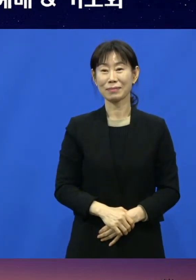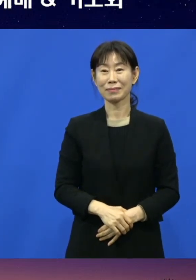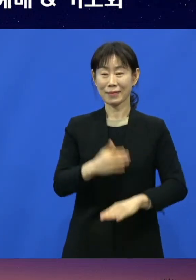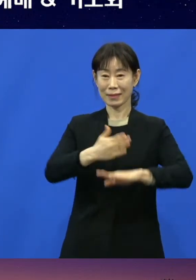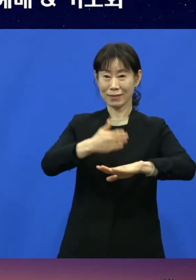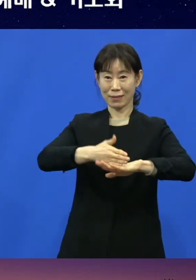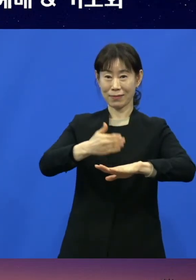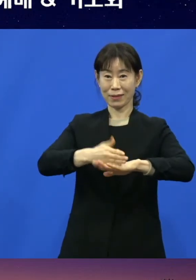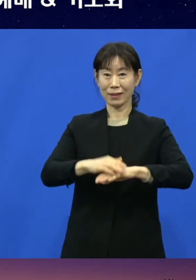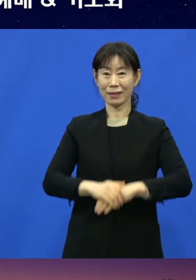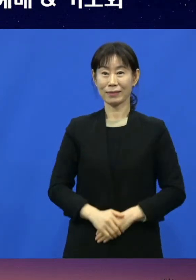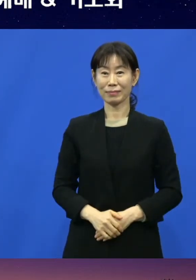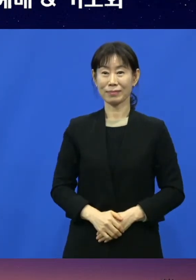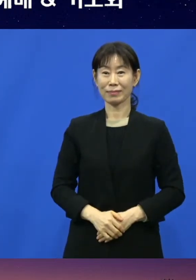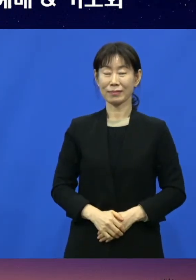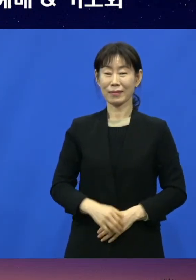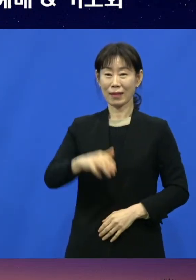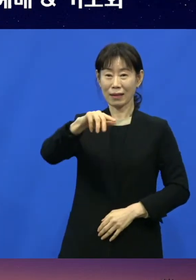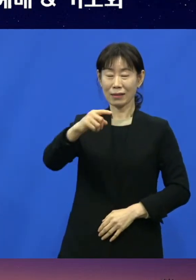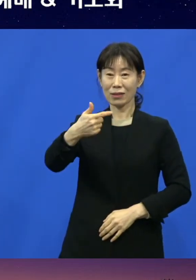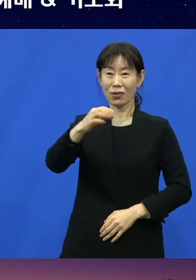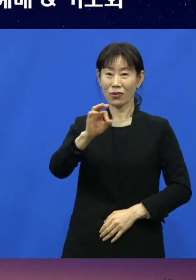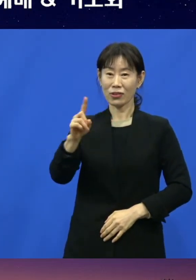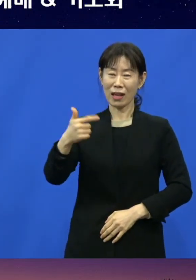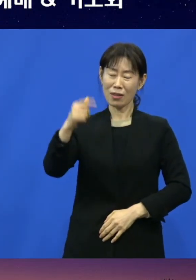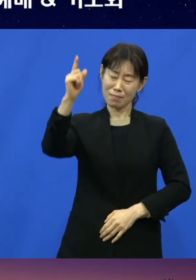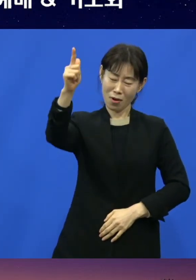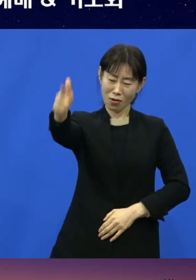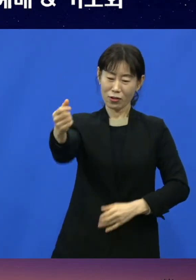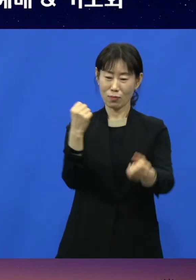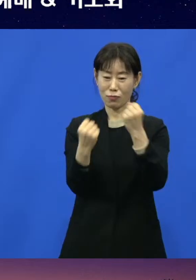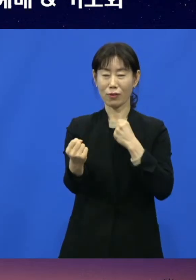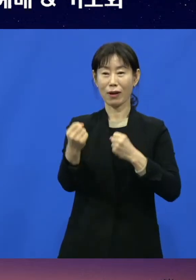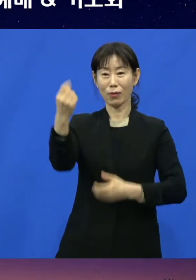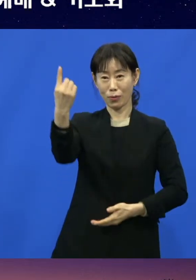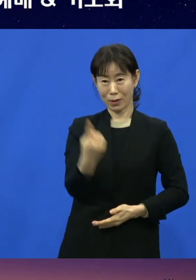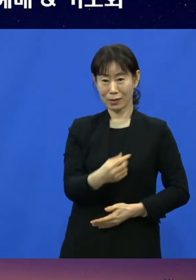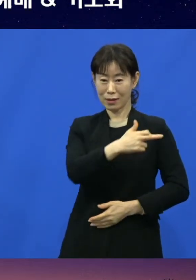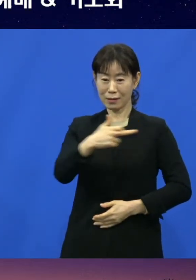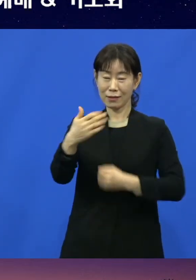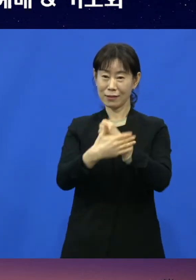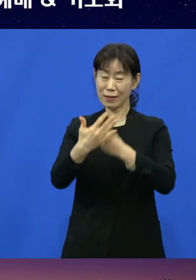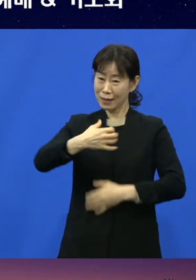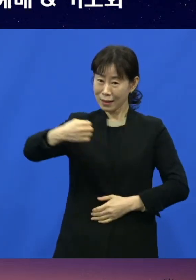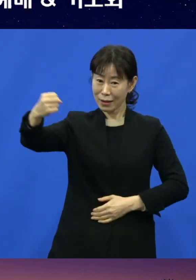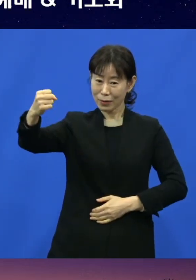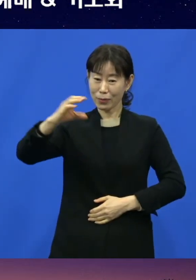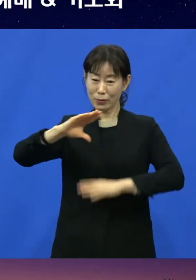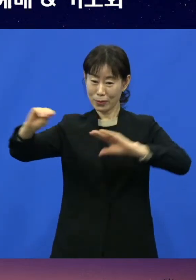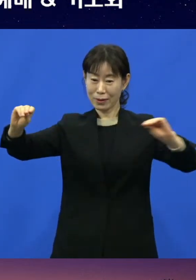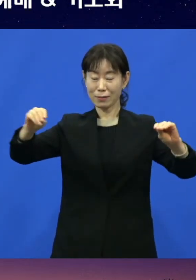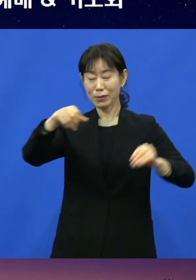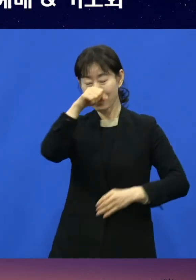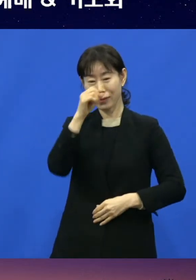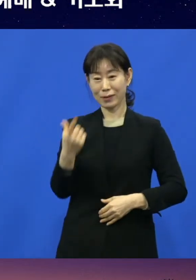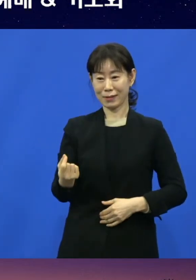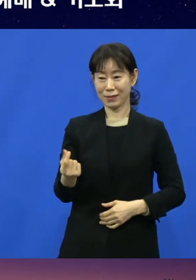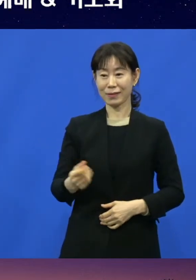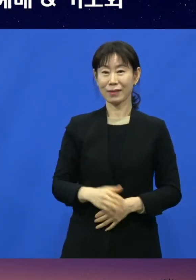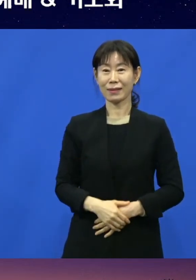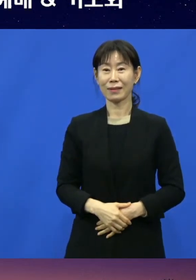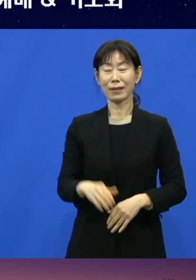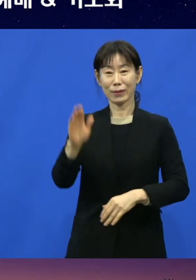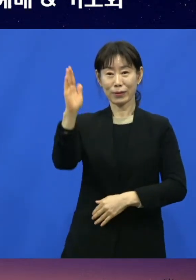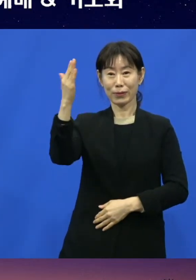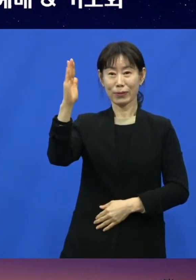감사합니다. 이렇게 천안이 먼데 여기까지 왔어요. 와, 큰 은혜 받고 가시기를 바랍니다. 요즘은